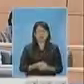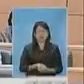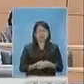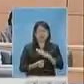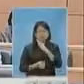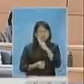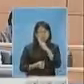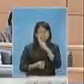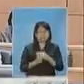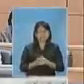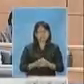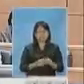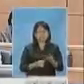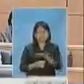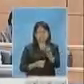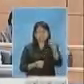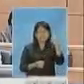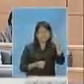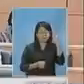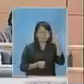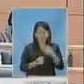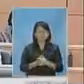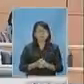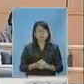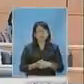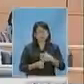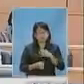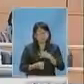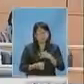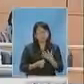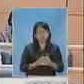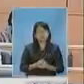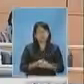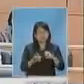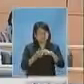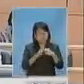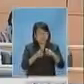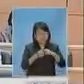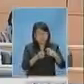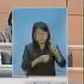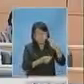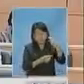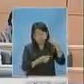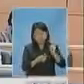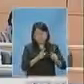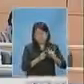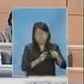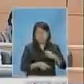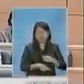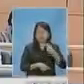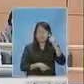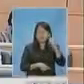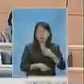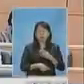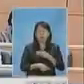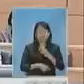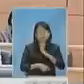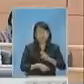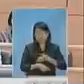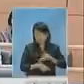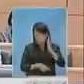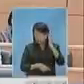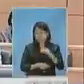เราไม่กล้าพอที่จะเดินทะลุกำแพงแห่งความเกลียดชังไปหรือเราจะขังประเทศไทยไว้